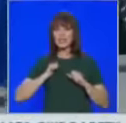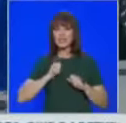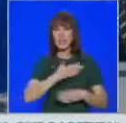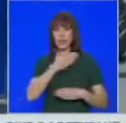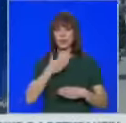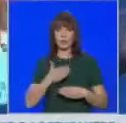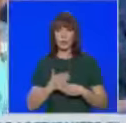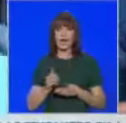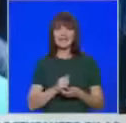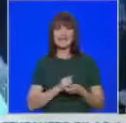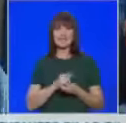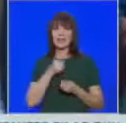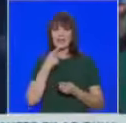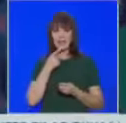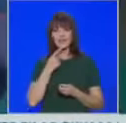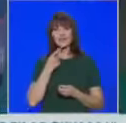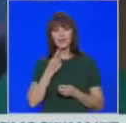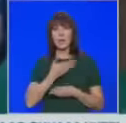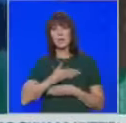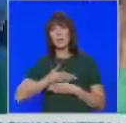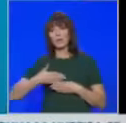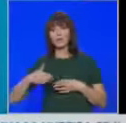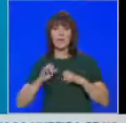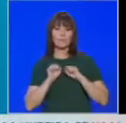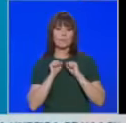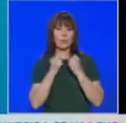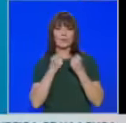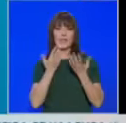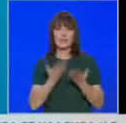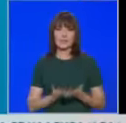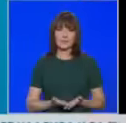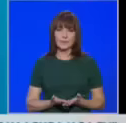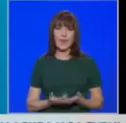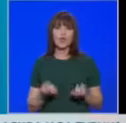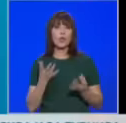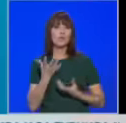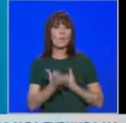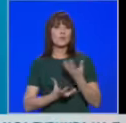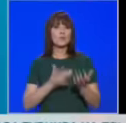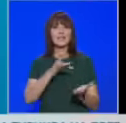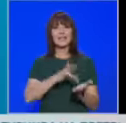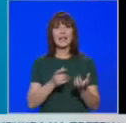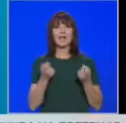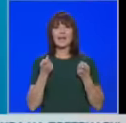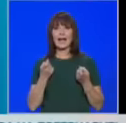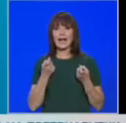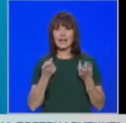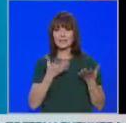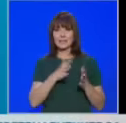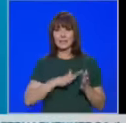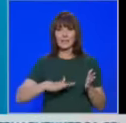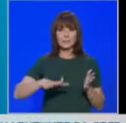от синдиката контрираха. Протестите продължават. Темите от света. Нов пожар в Централна Гърция. Стихията е в